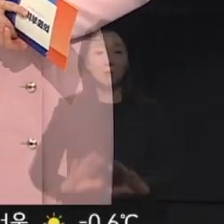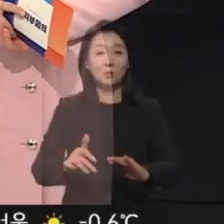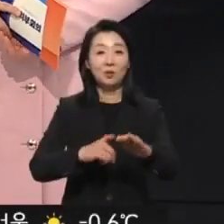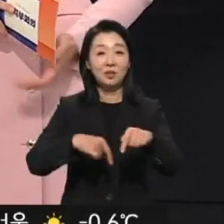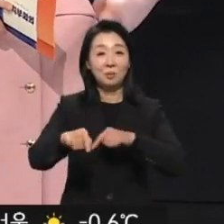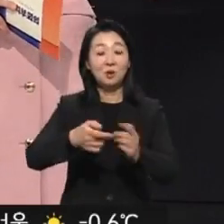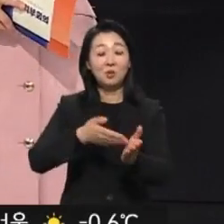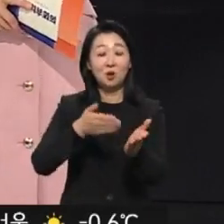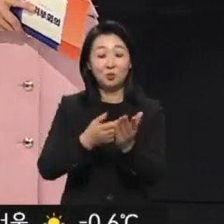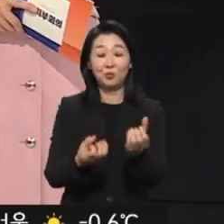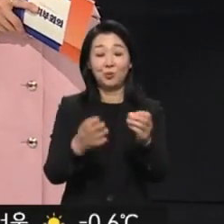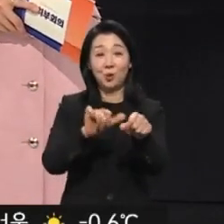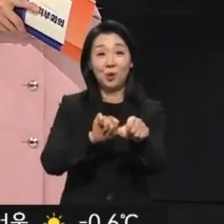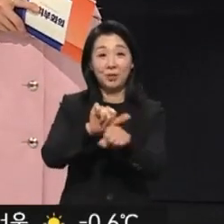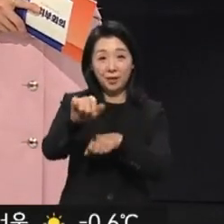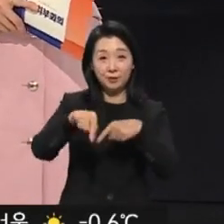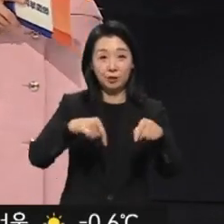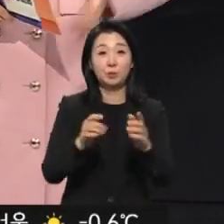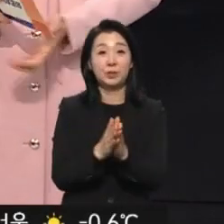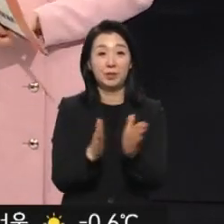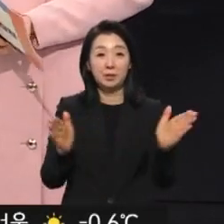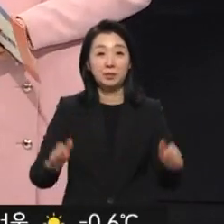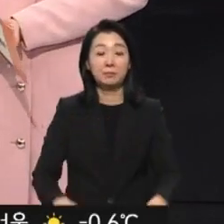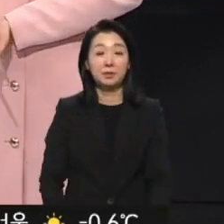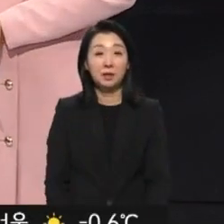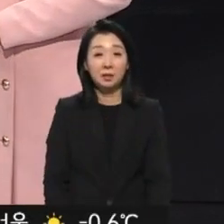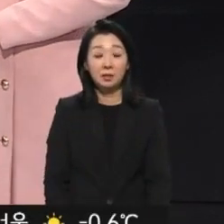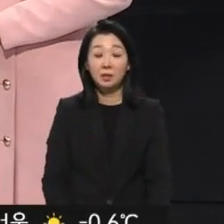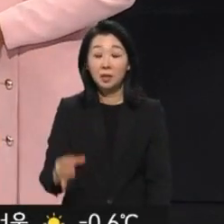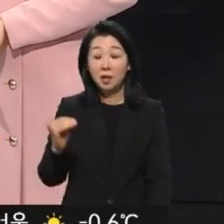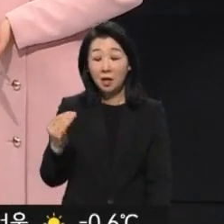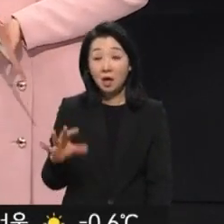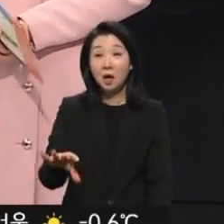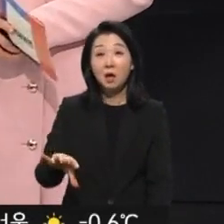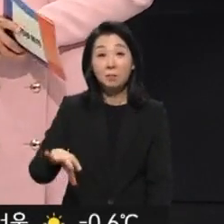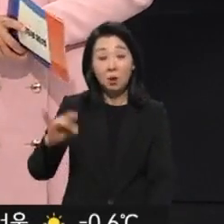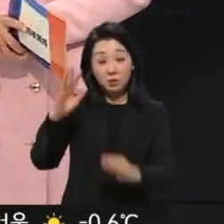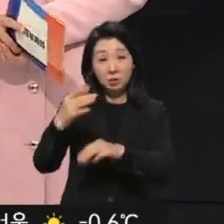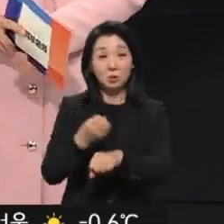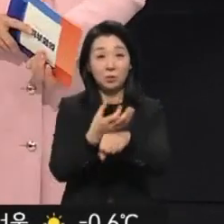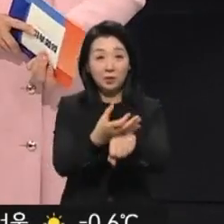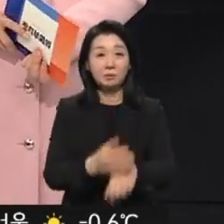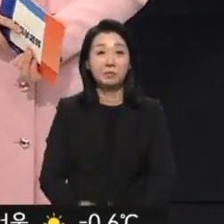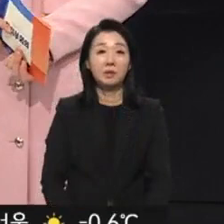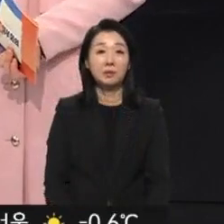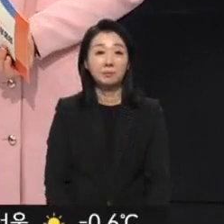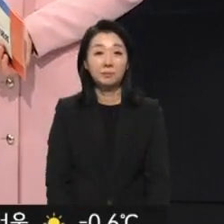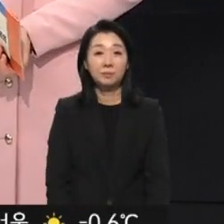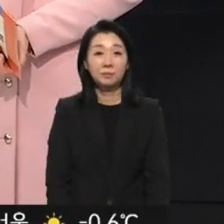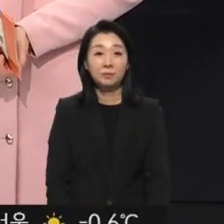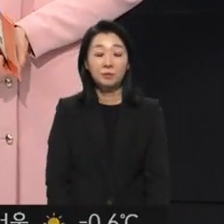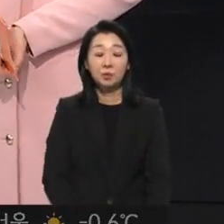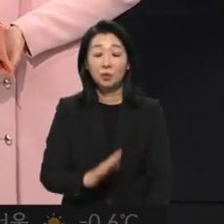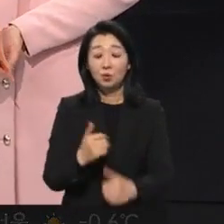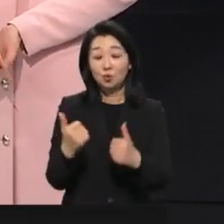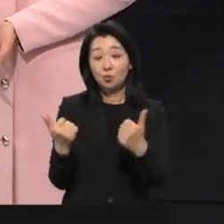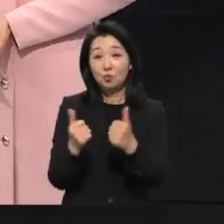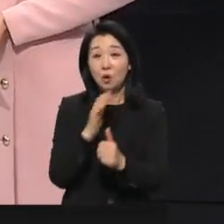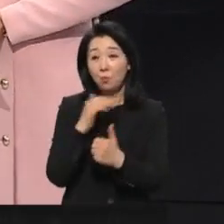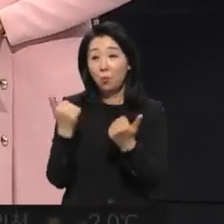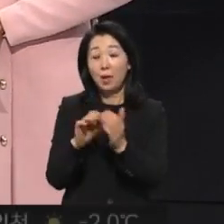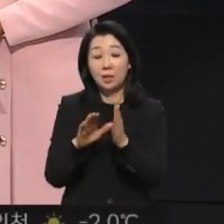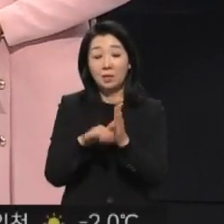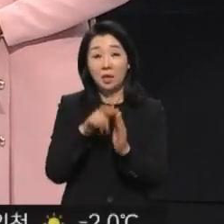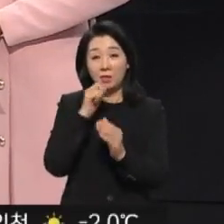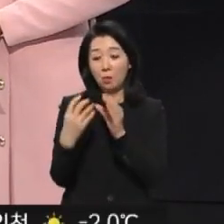국가대표 정치뉴스쇼 5시 정치회의 시작하겠습니다. 백반장, 속도 먼저 짚어볼까요? 자, 조금 전에 국회 본회의에서 뇌물수수